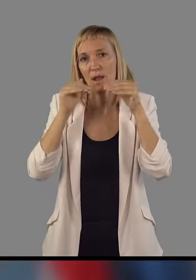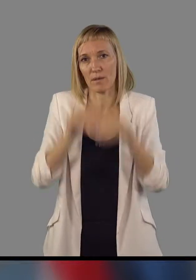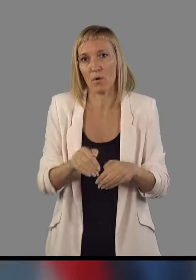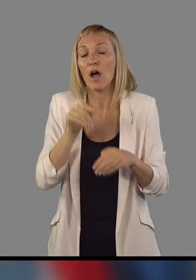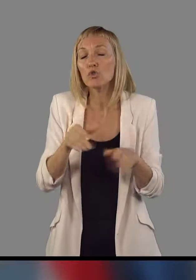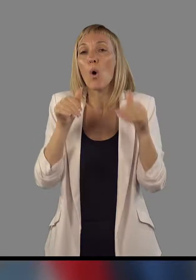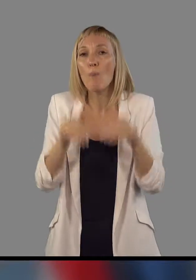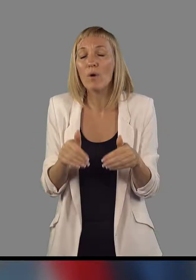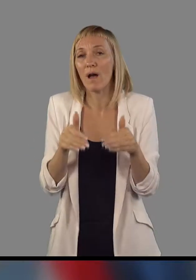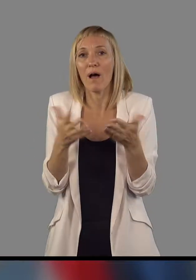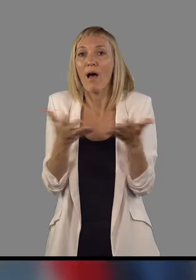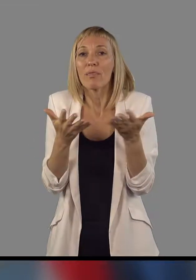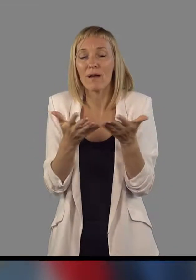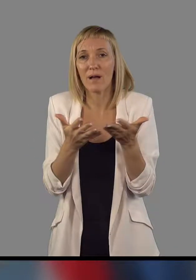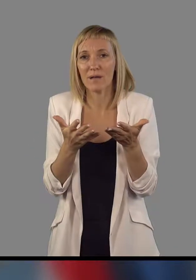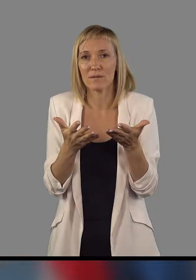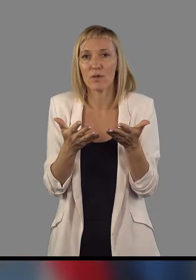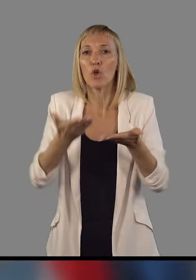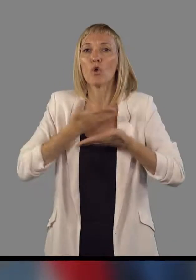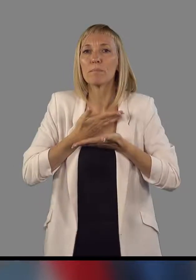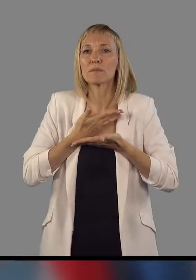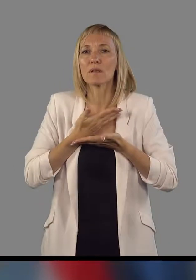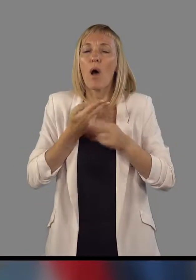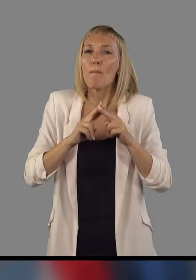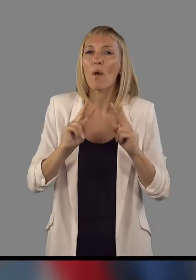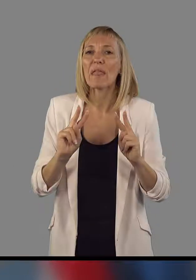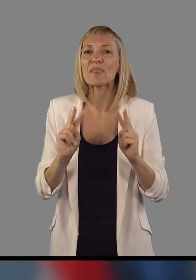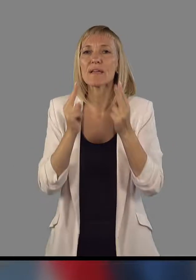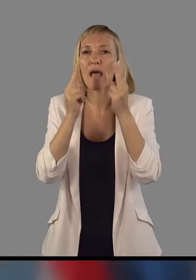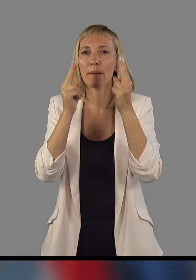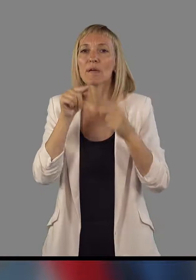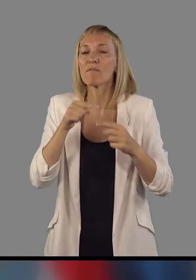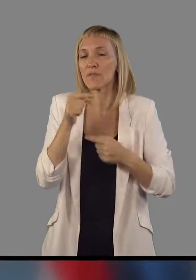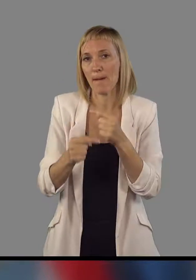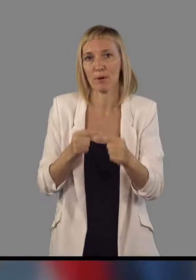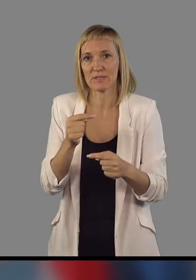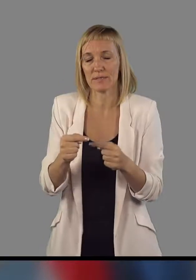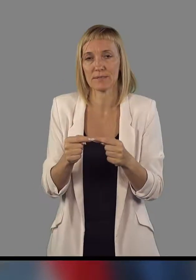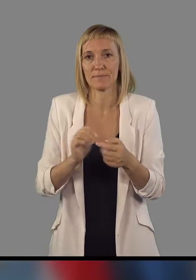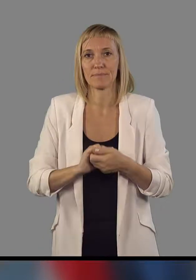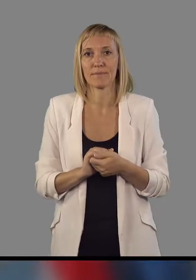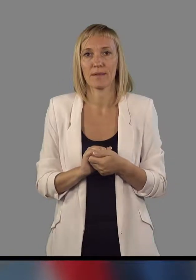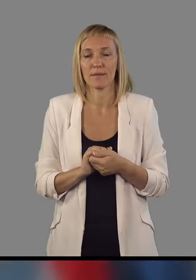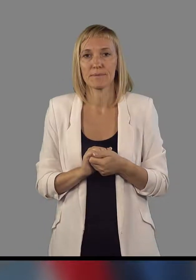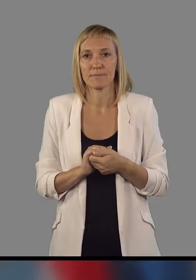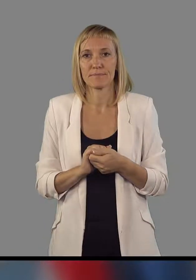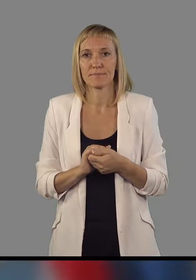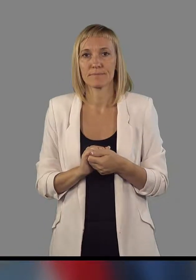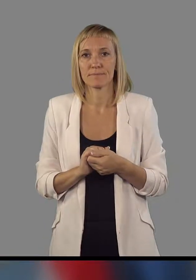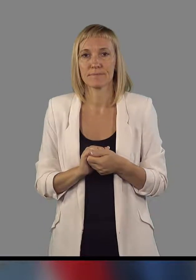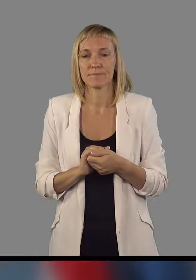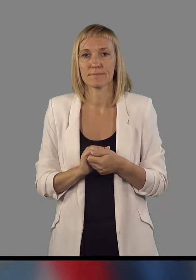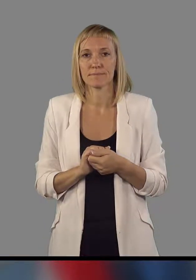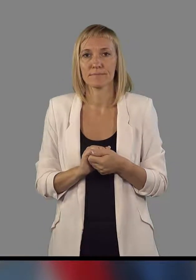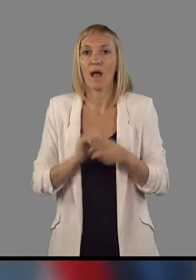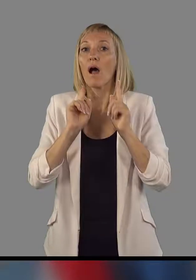skupaj mora prinesti neko dinamiko v ta proces. Tisto, kar